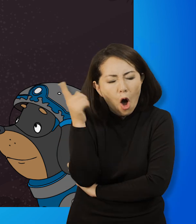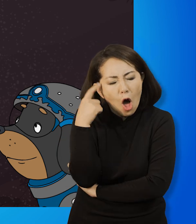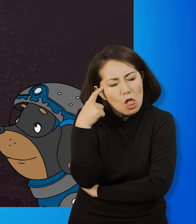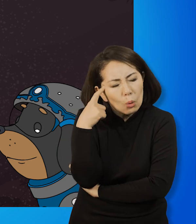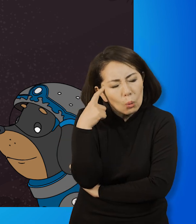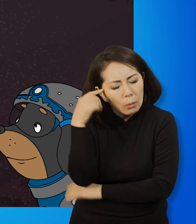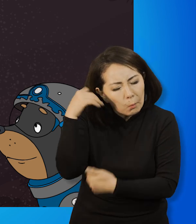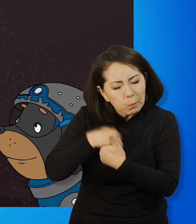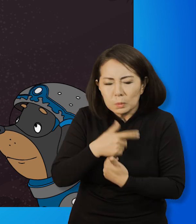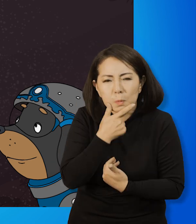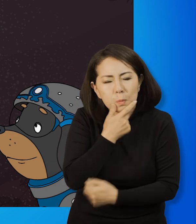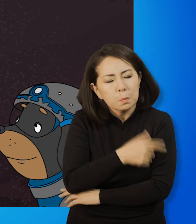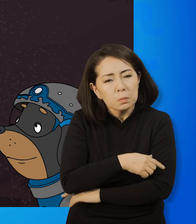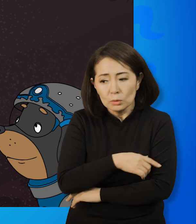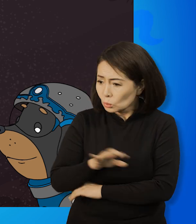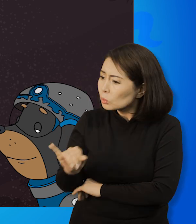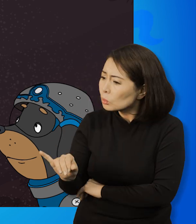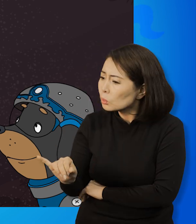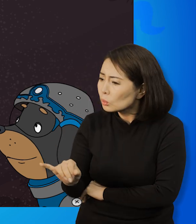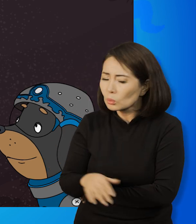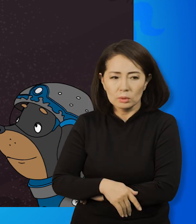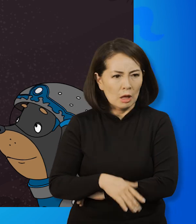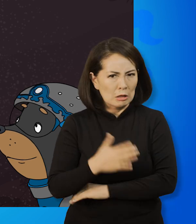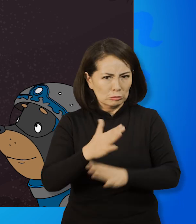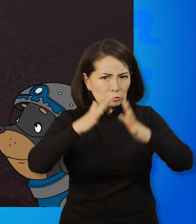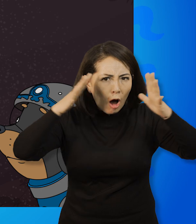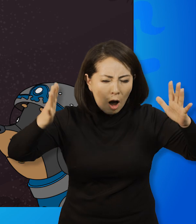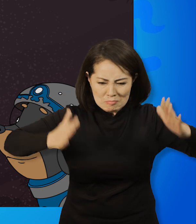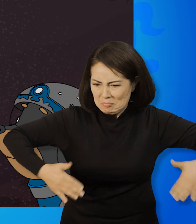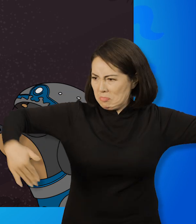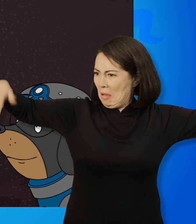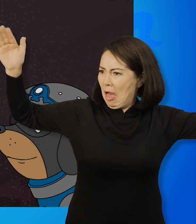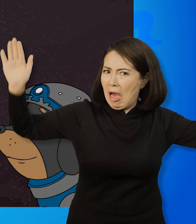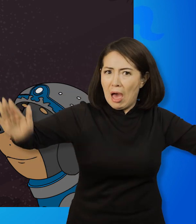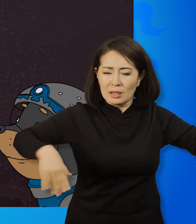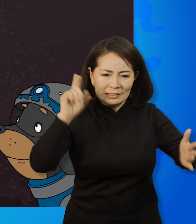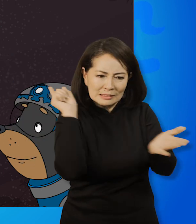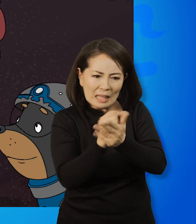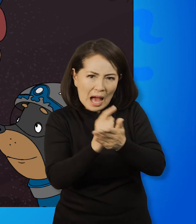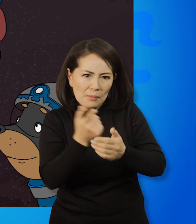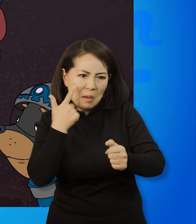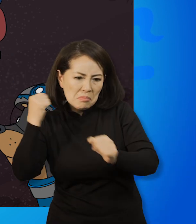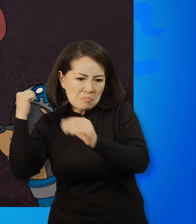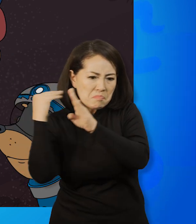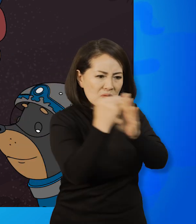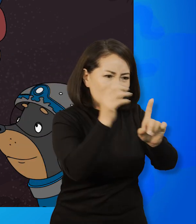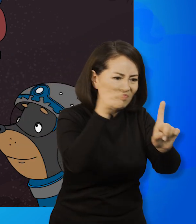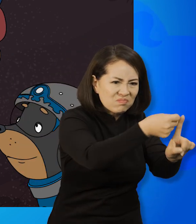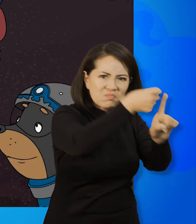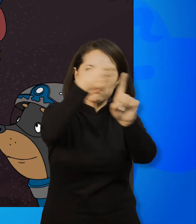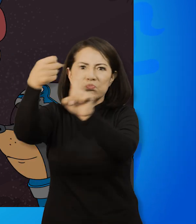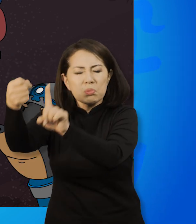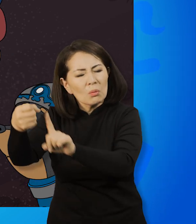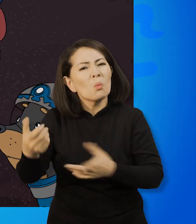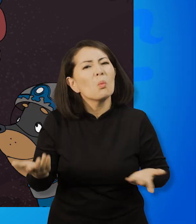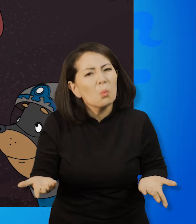би нэг зүйлийг юусоо ойлгохгүй юм. Юу? Энэ том шүү. Яагаад заавал